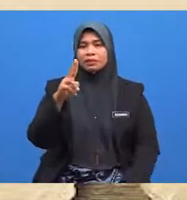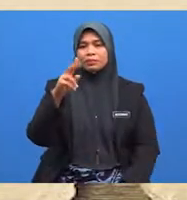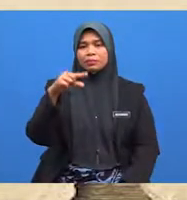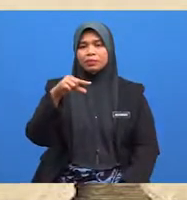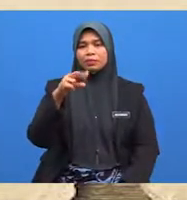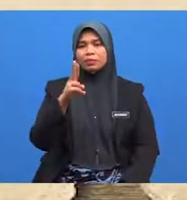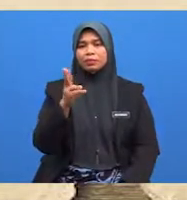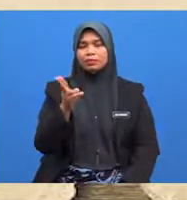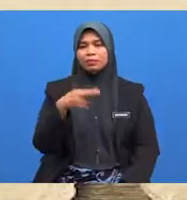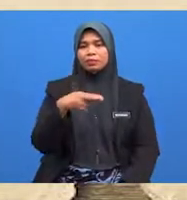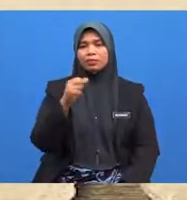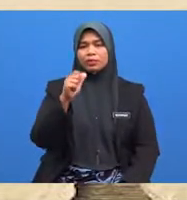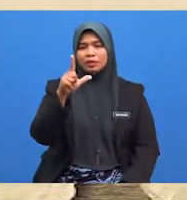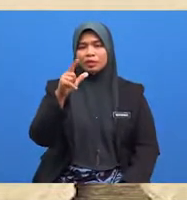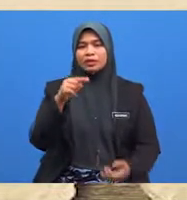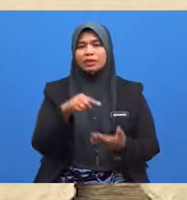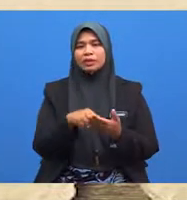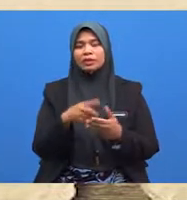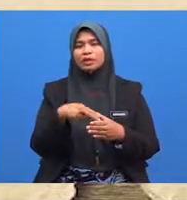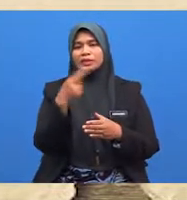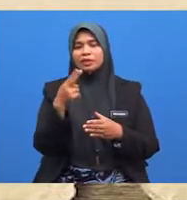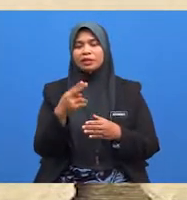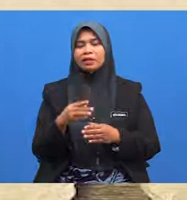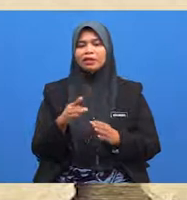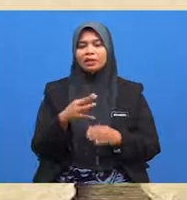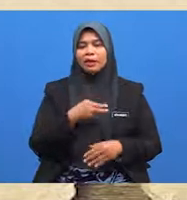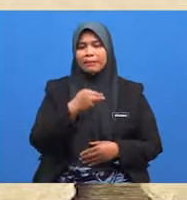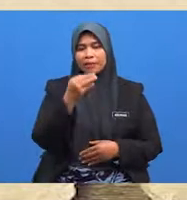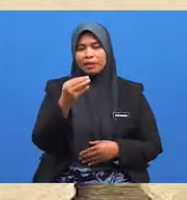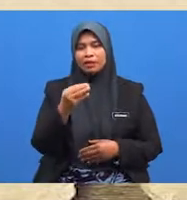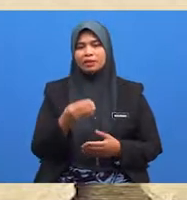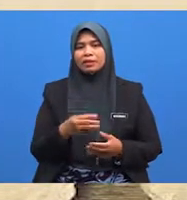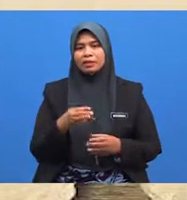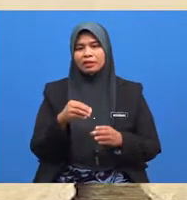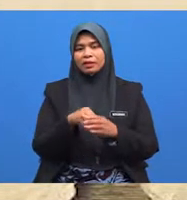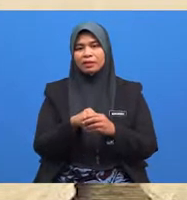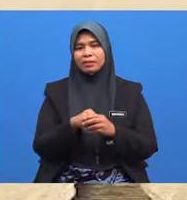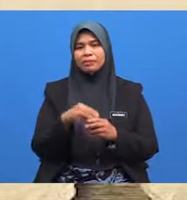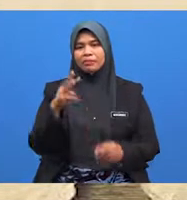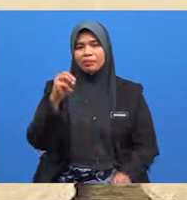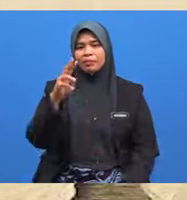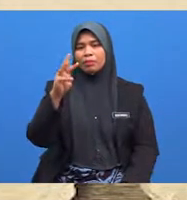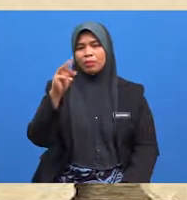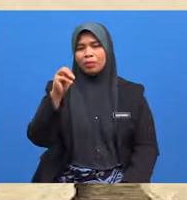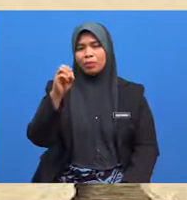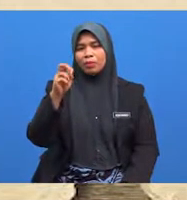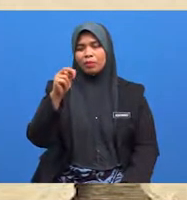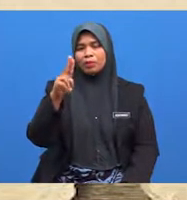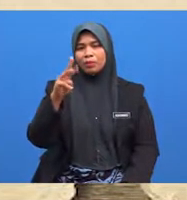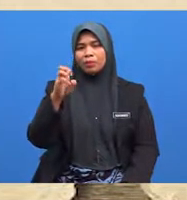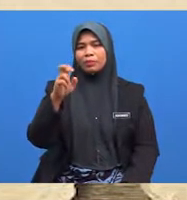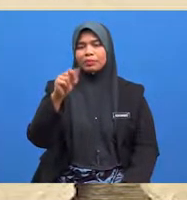keindahan yang melambangkan kesempurnaan terhadap monumen itu sendiri.